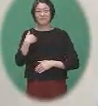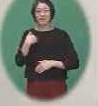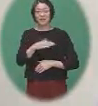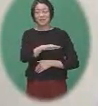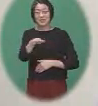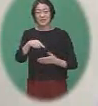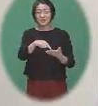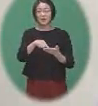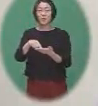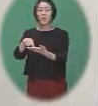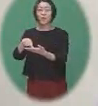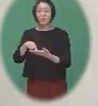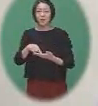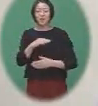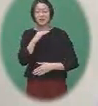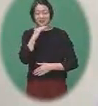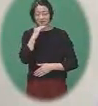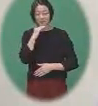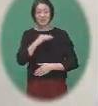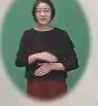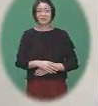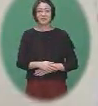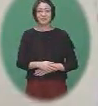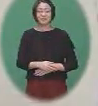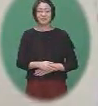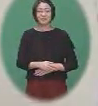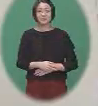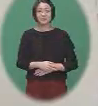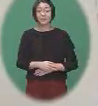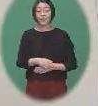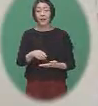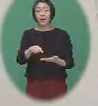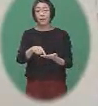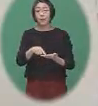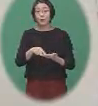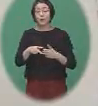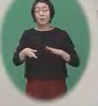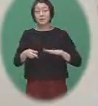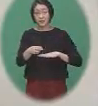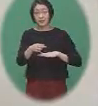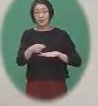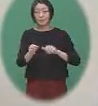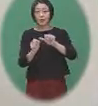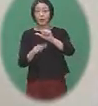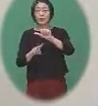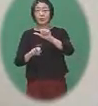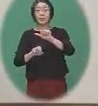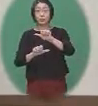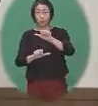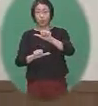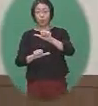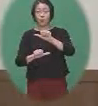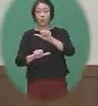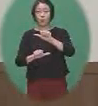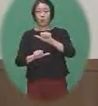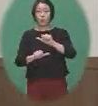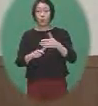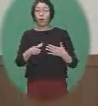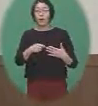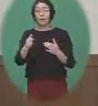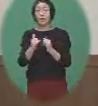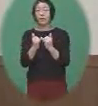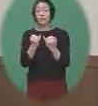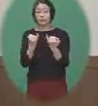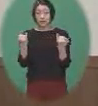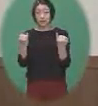ご応募心よりお待ちしております。 応募の締め切りは今月25日で、選ばれた女性